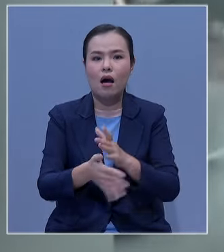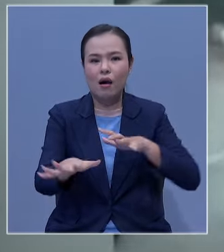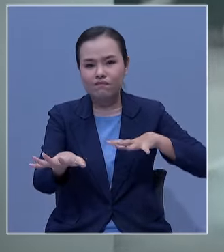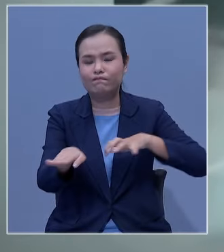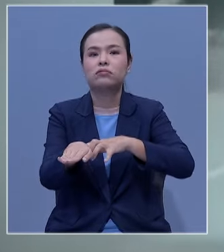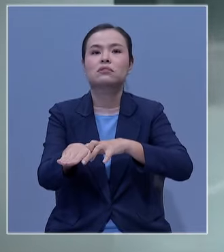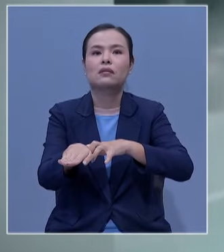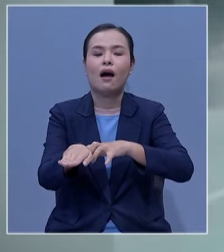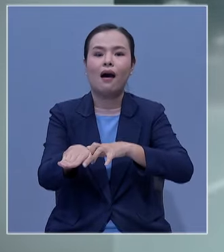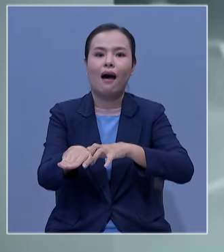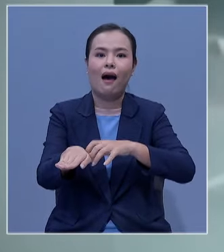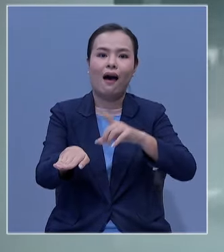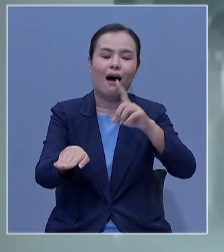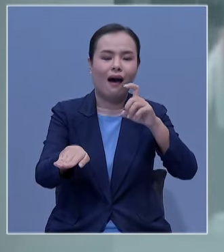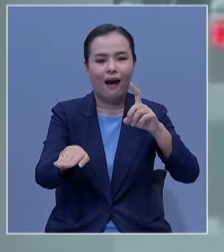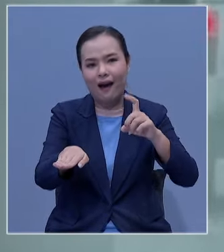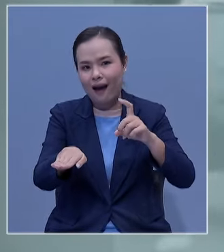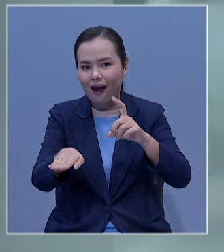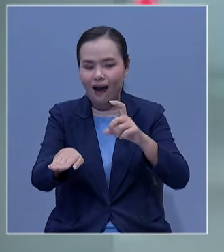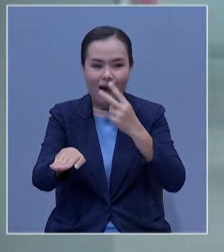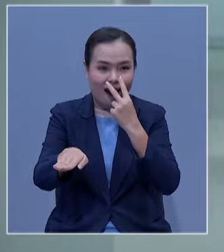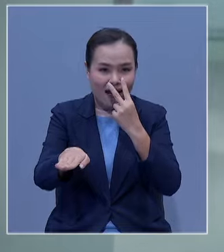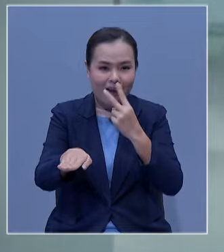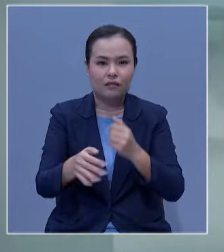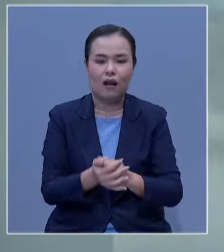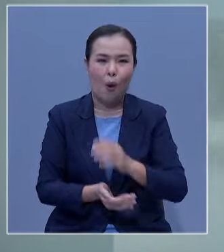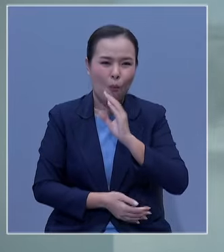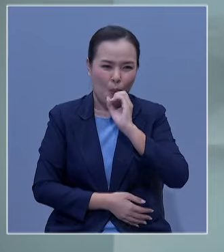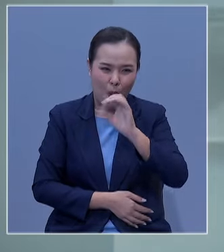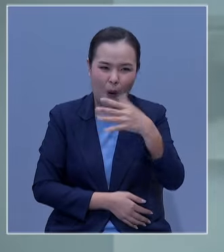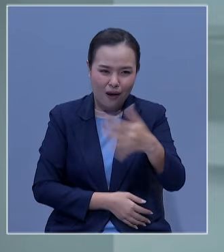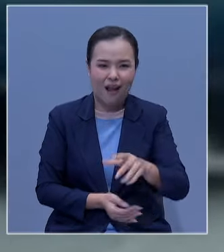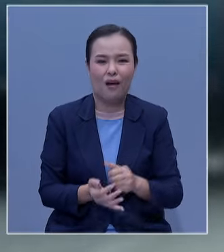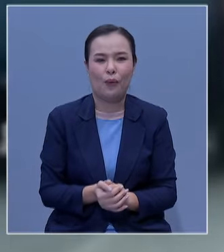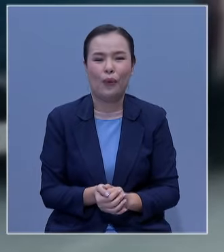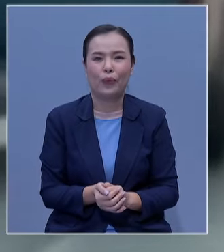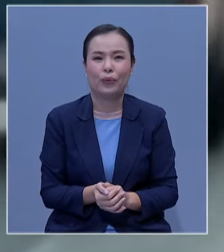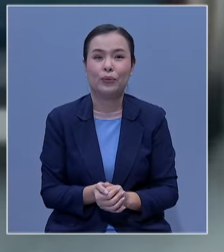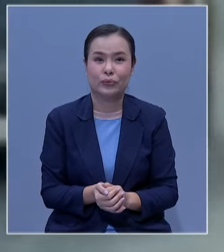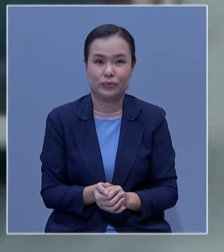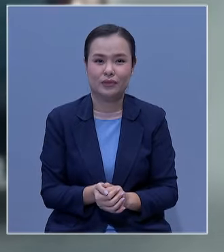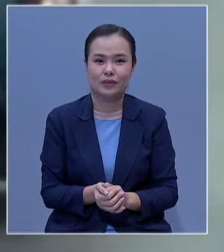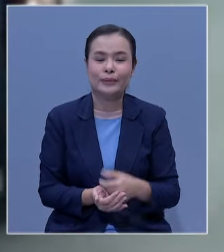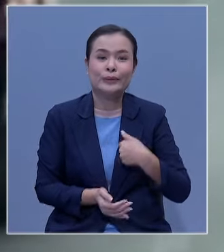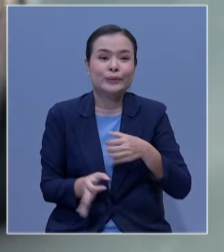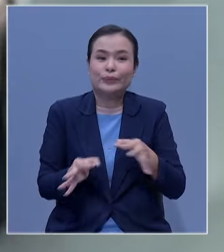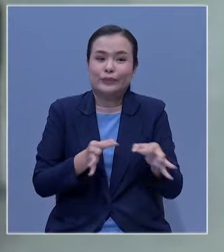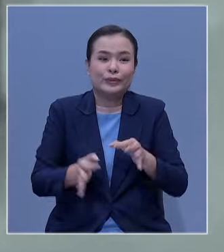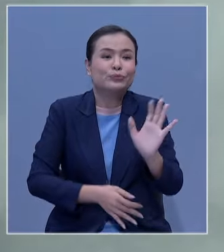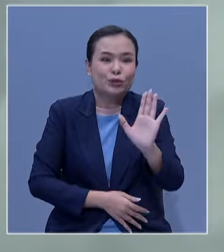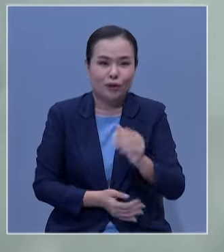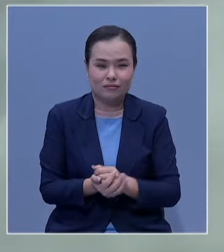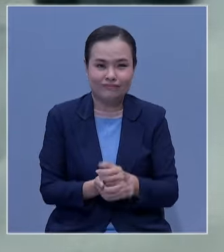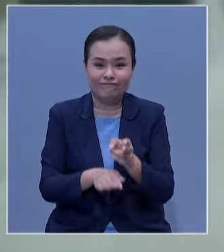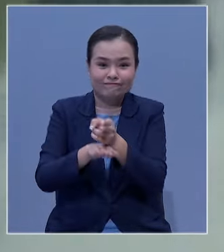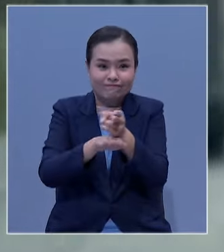แล้วกว่าแล้วกว่าแล้วเห็นบ่กว่าแล้วไปเหยียบ ผมคงไม่ต้องบรรยายอะไรมากเพราะว่าคนถ่